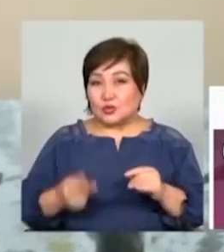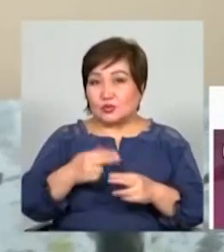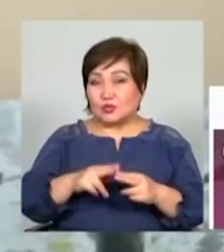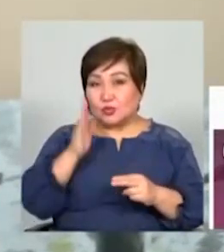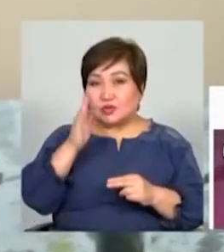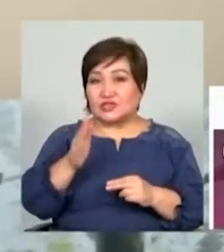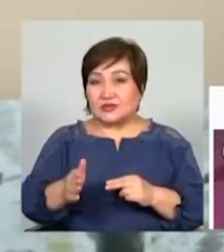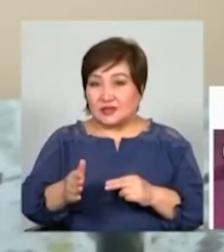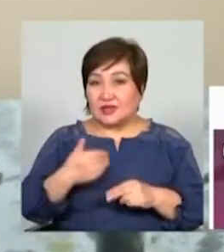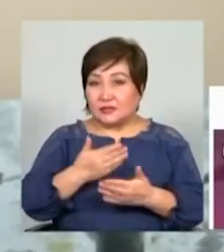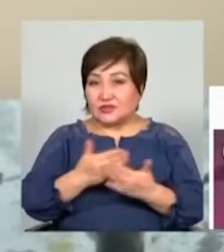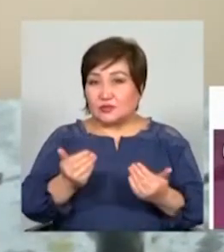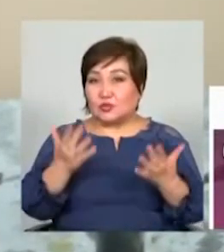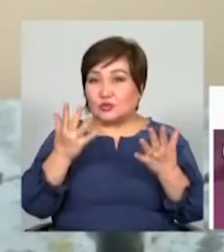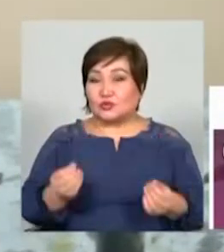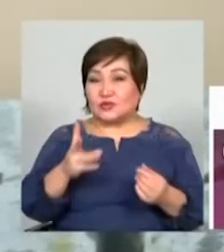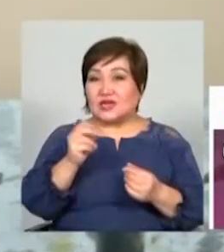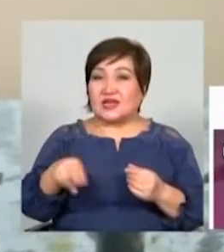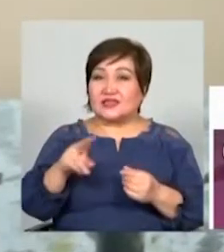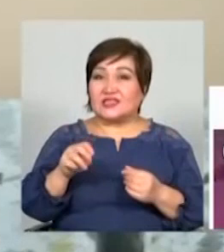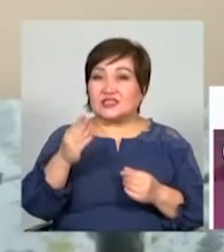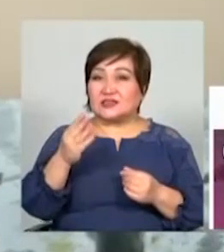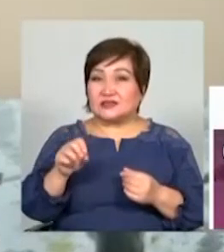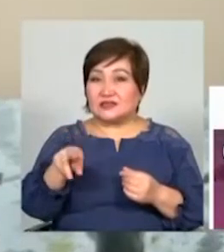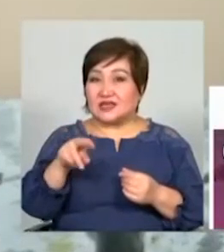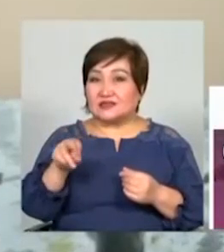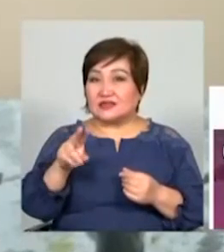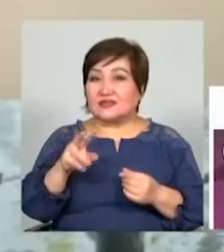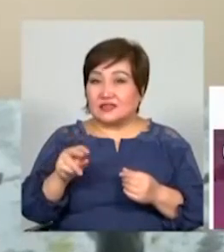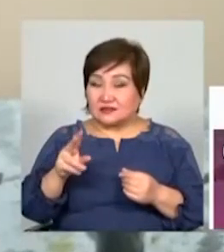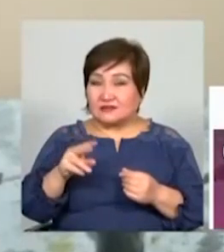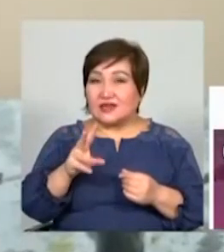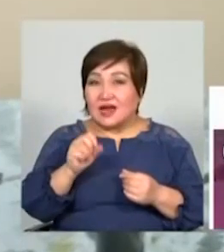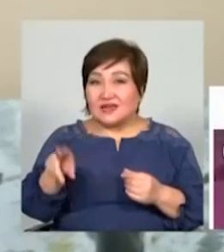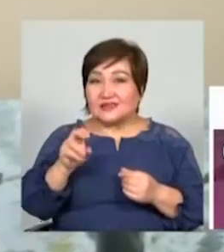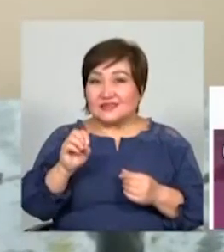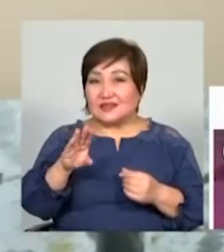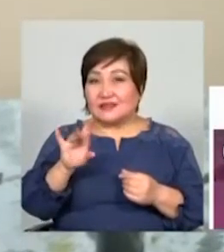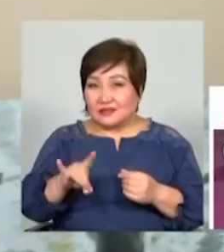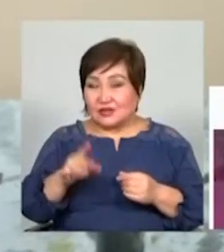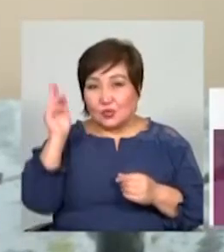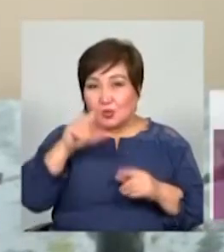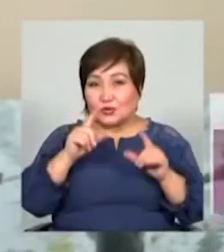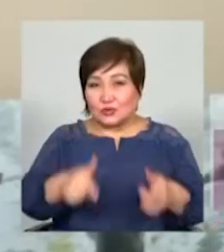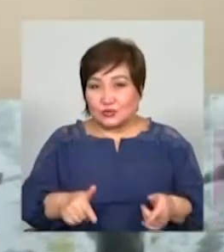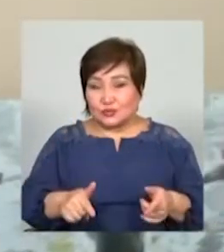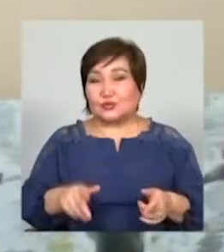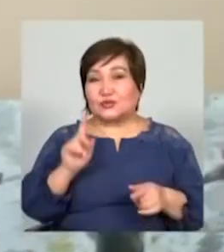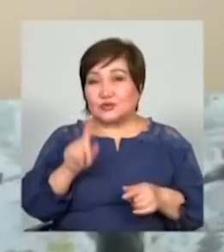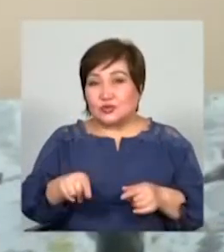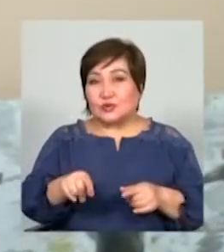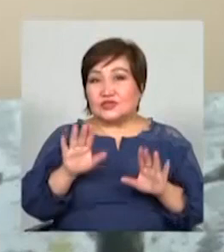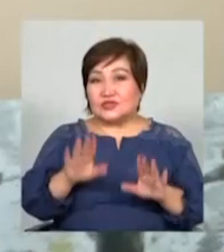бүгінгі күндегі кадетшілердің оқуға түсу жөнінде барып, сол жерден тәжірибе